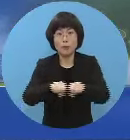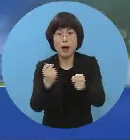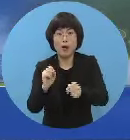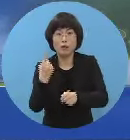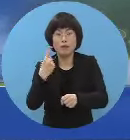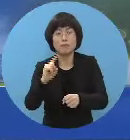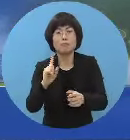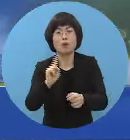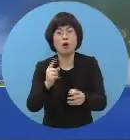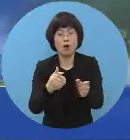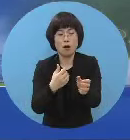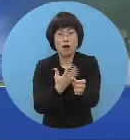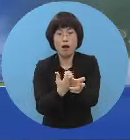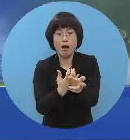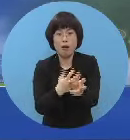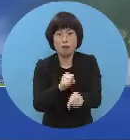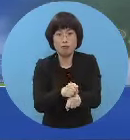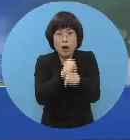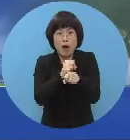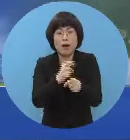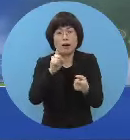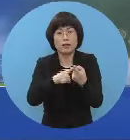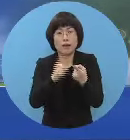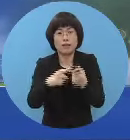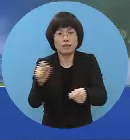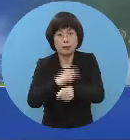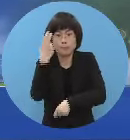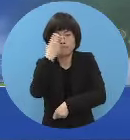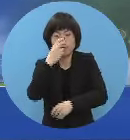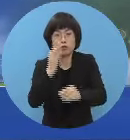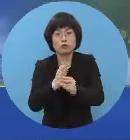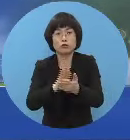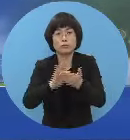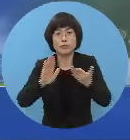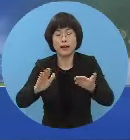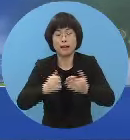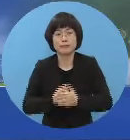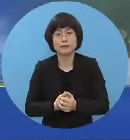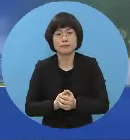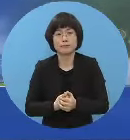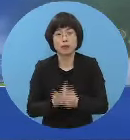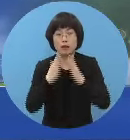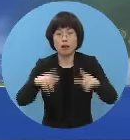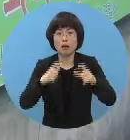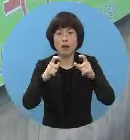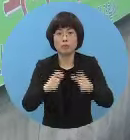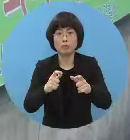전라남도가 도로 파손의 원인인 화물차 과적 행위에 대한 특별단속과 캠페인을 펼쳤습니다.